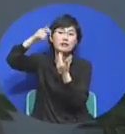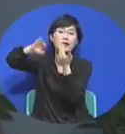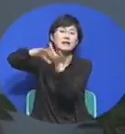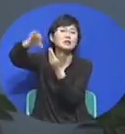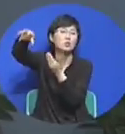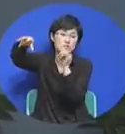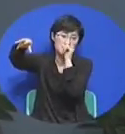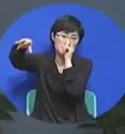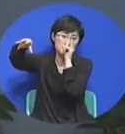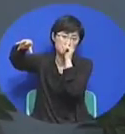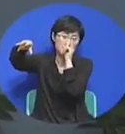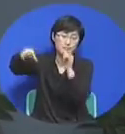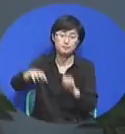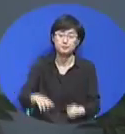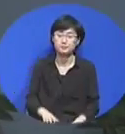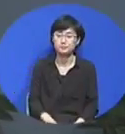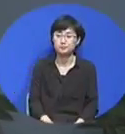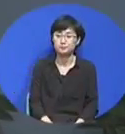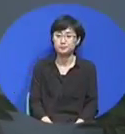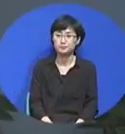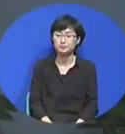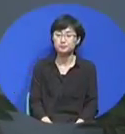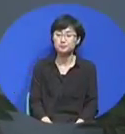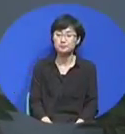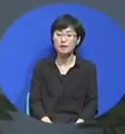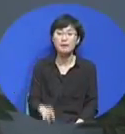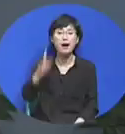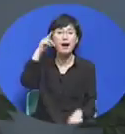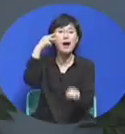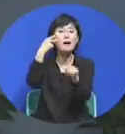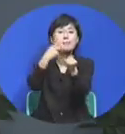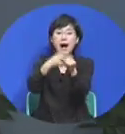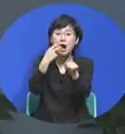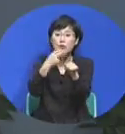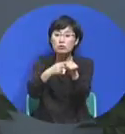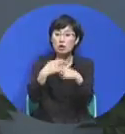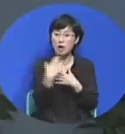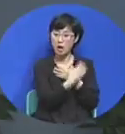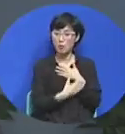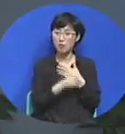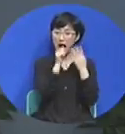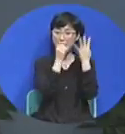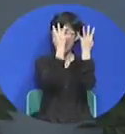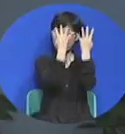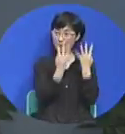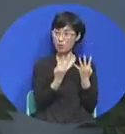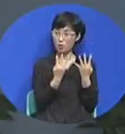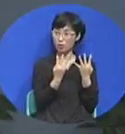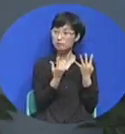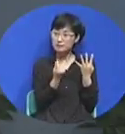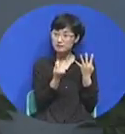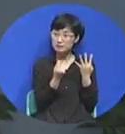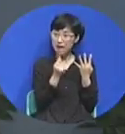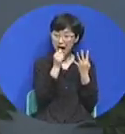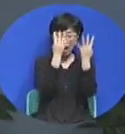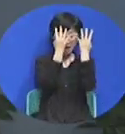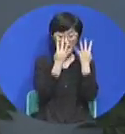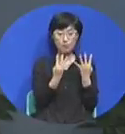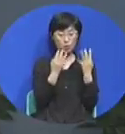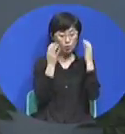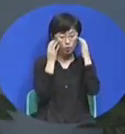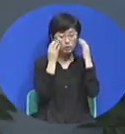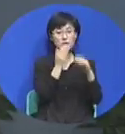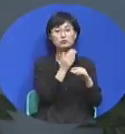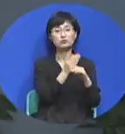existence, your very nature is not contained within that area. 바울의 몸은 감옥에 있었지만 이렇게 고백했습니다. We see that Paul physically was